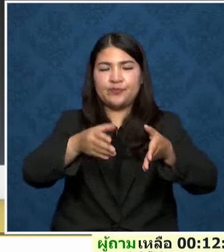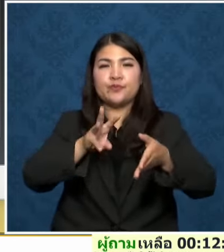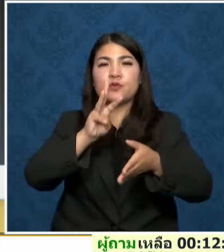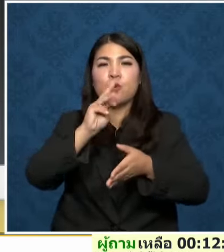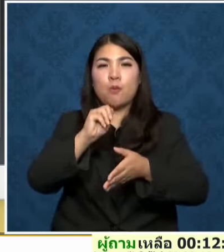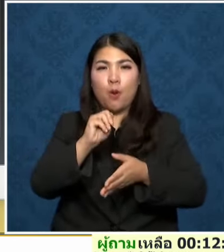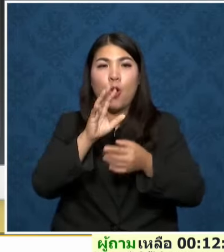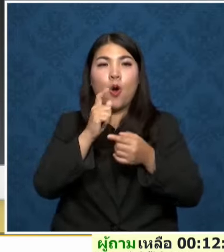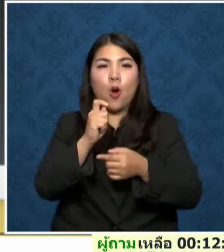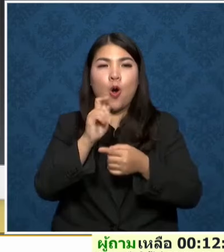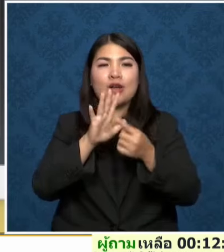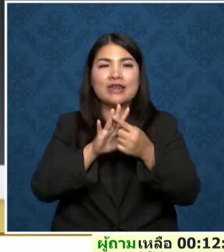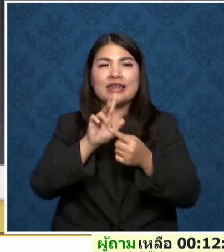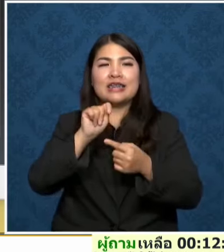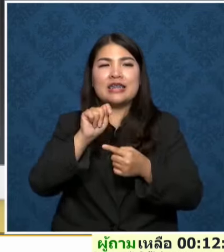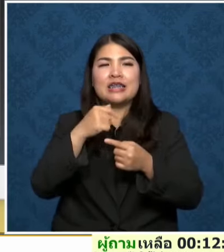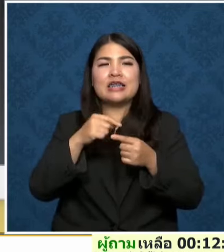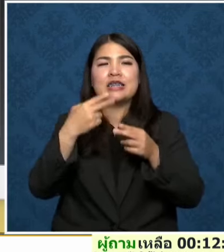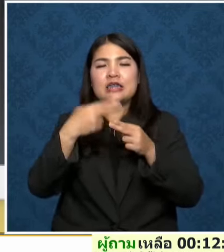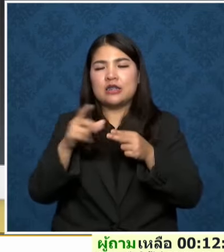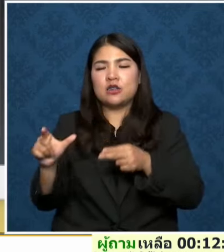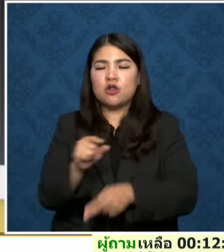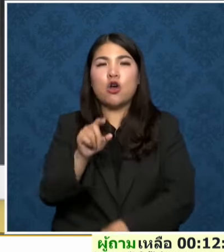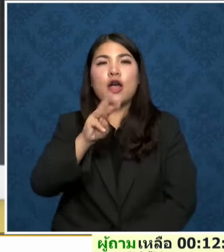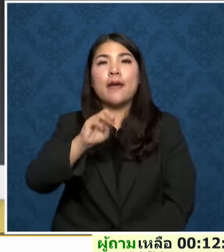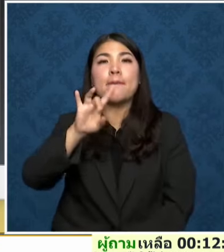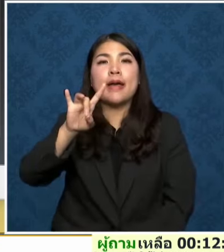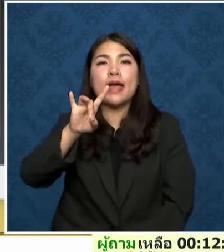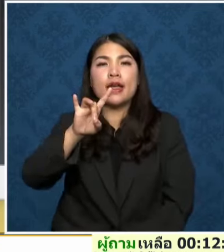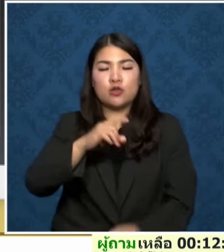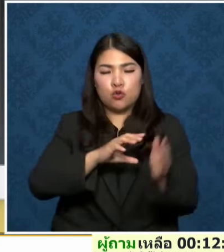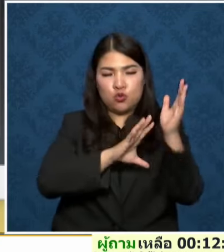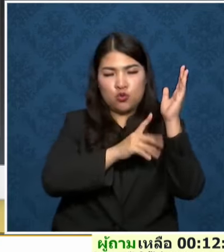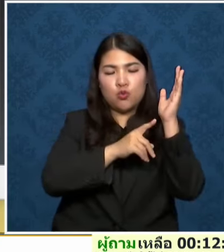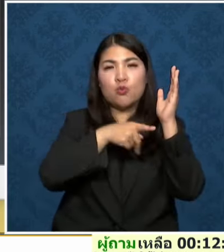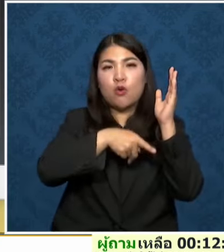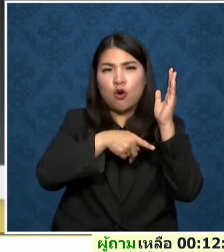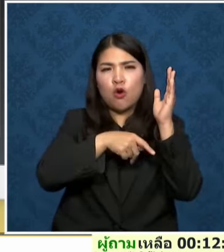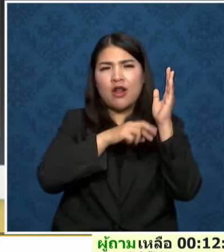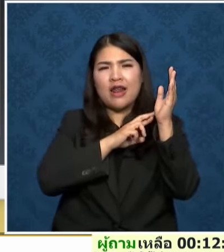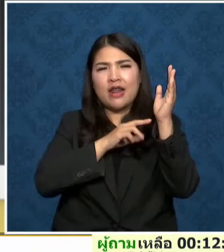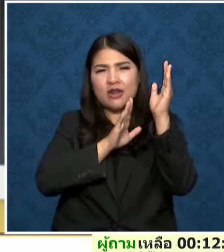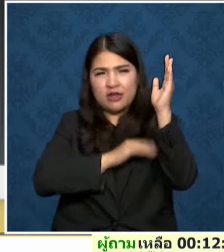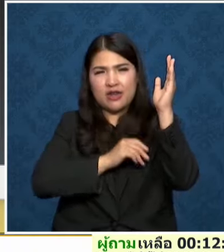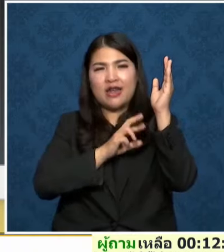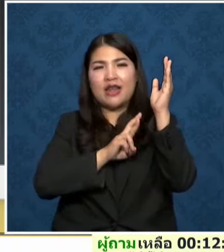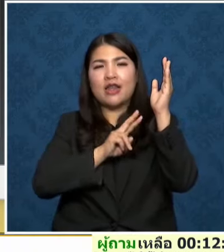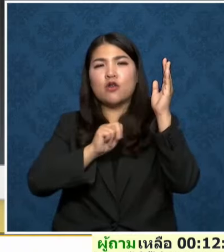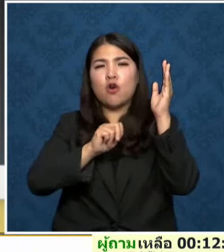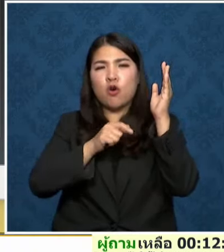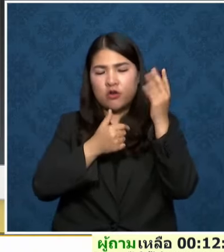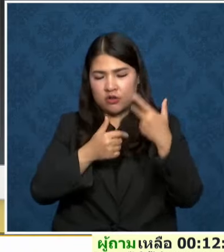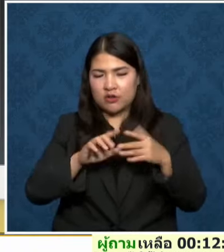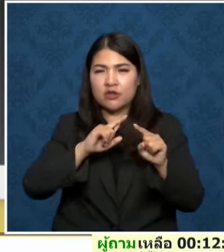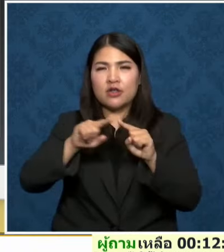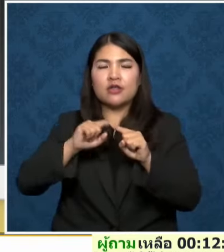พากใต้หอว่า M8ก็อยู่อยู่ช่งของชุมพร ชอัมแล้วก็จะพาดผ่านในแนวทางเส้นที่ใล้เคียงกั